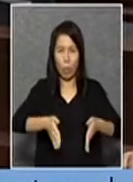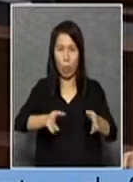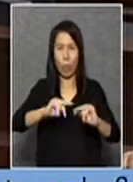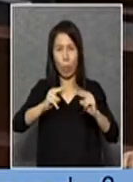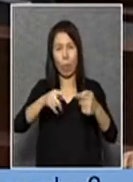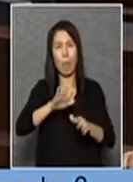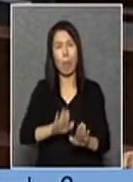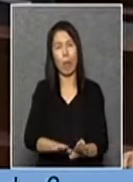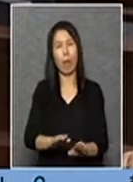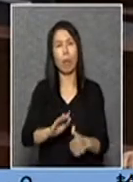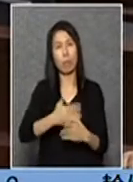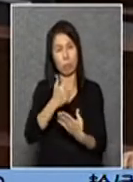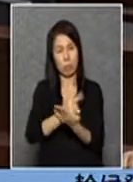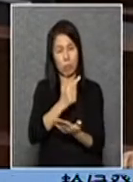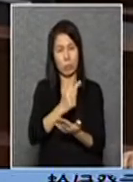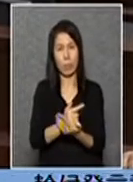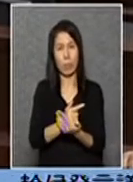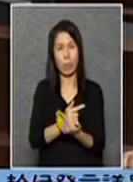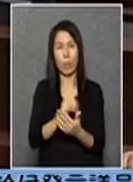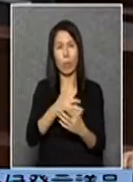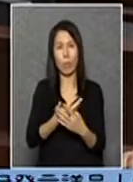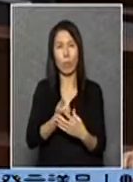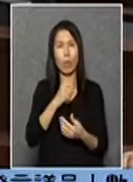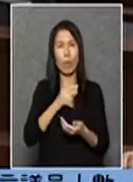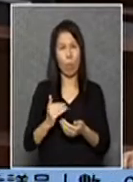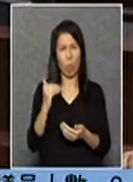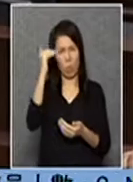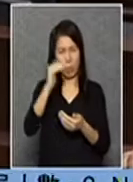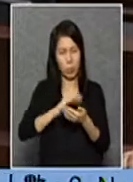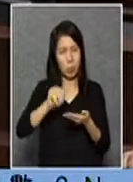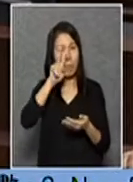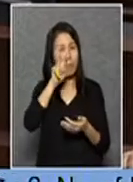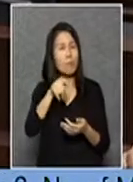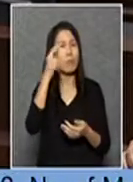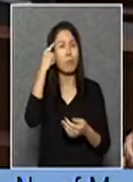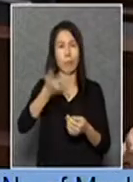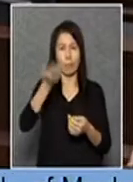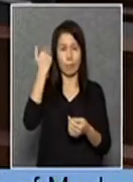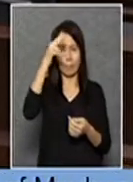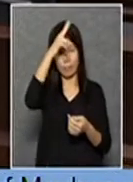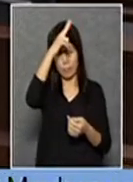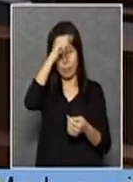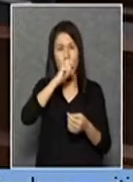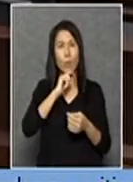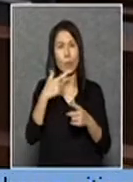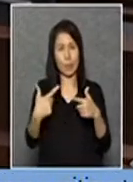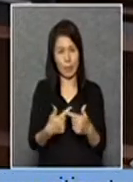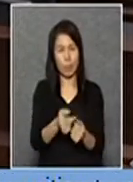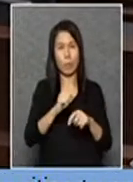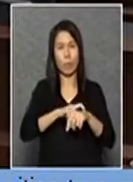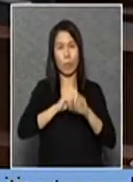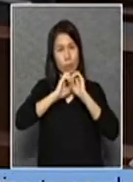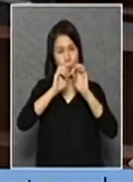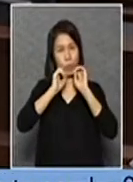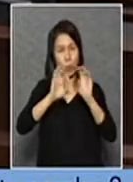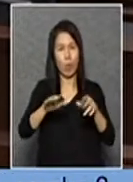中最重要嘅原因之一咧，因為我哋有高度嘅透明度，政府係會按慣例咧，係適時去公布好多資訊，令到市民可以得